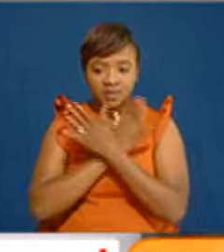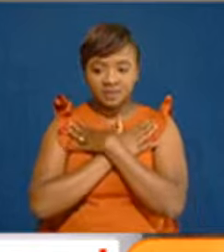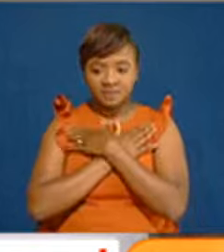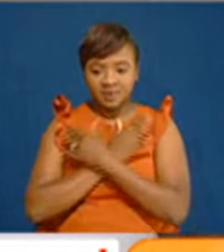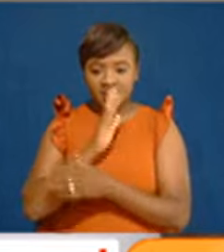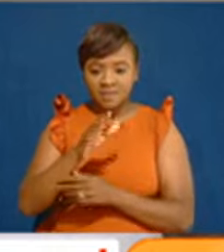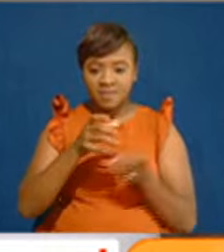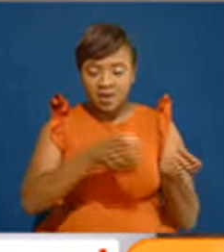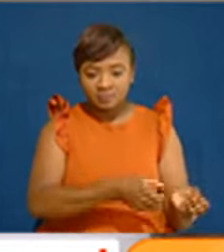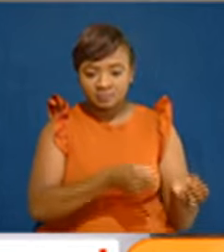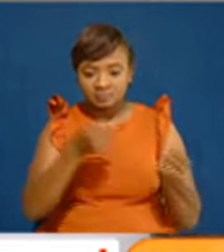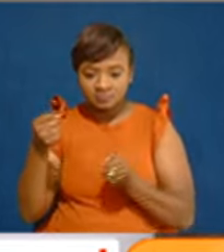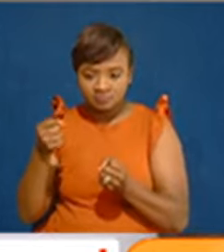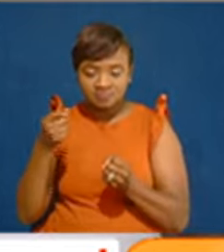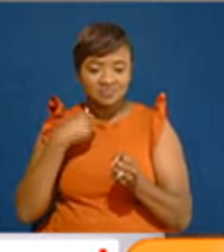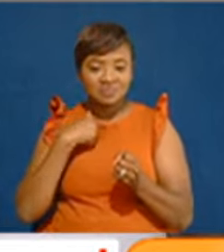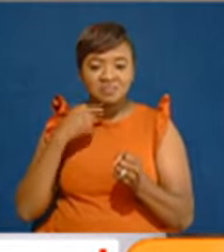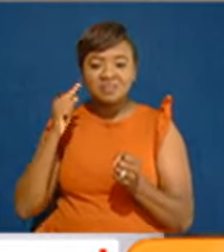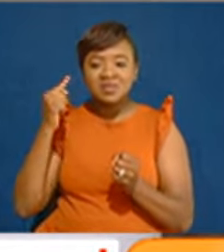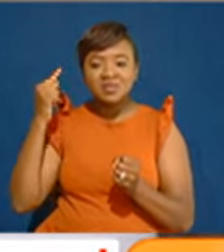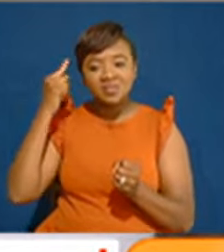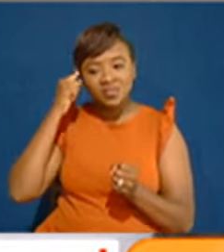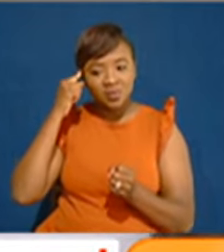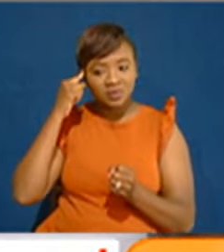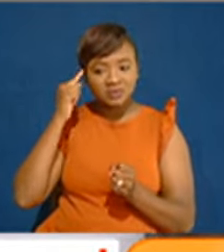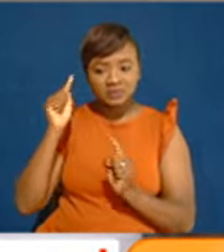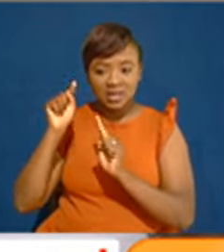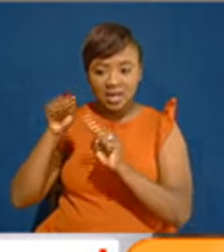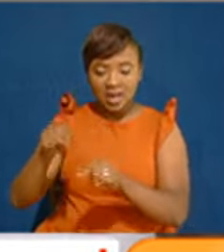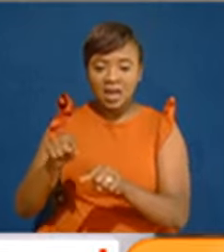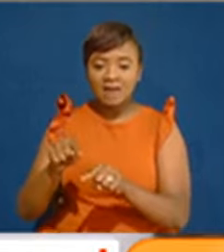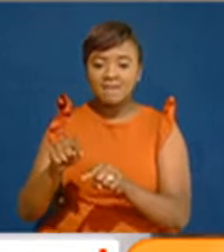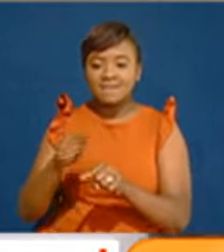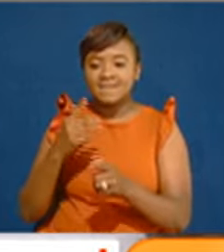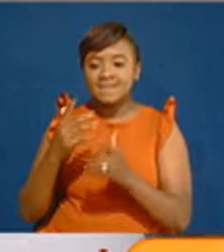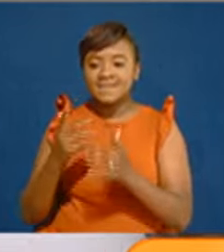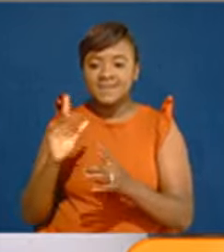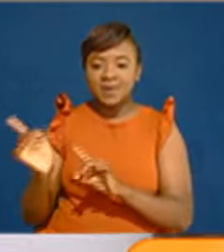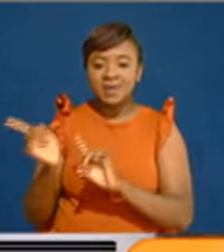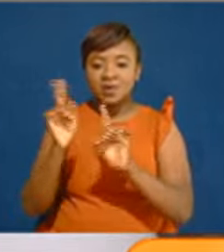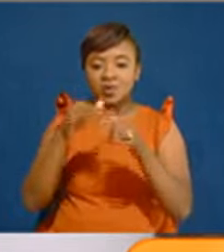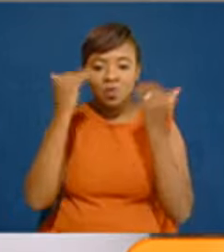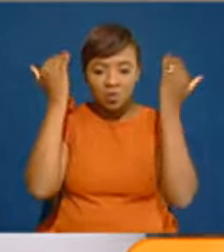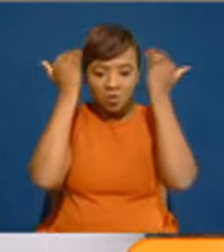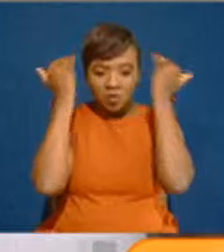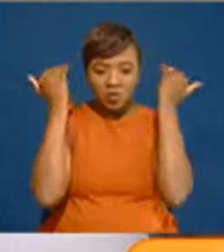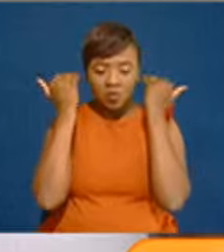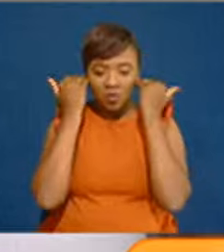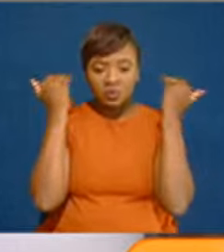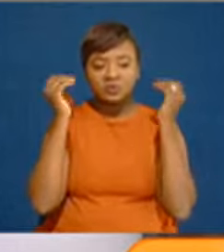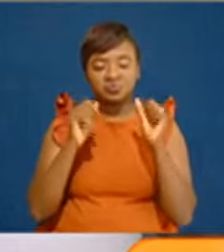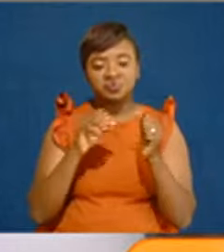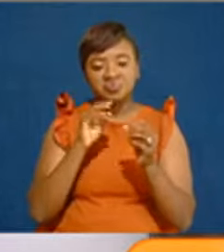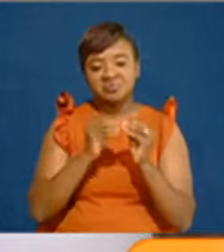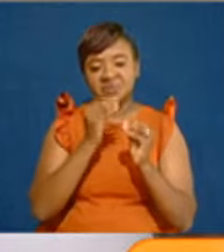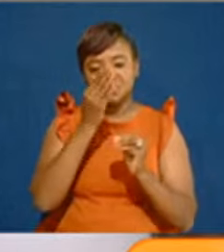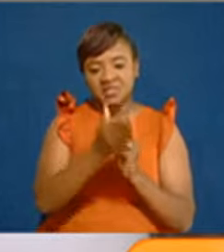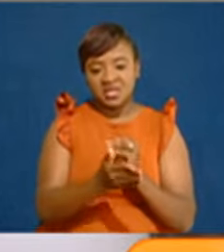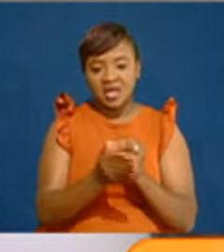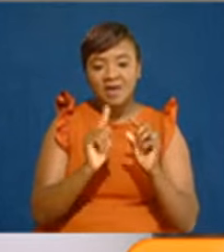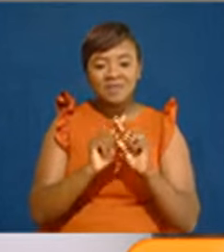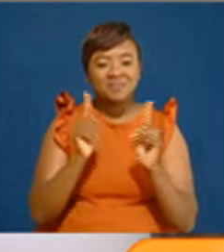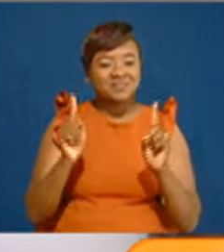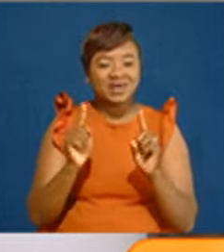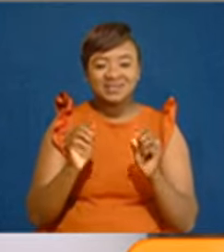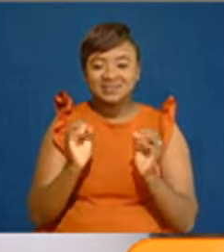pale. I thought nitampata the foreign day, maybe amepelekwa kotini, but unfortunately